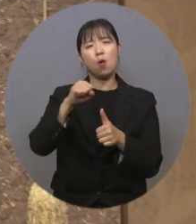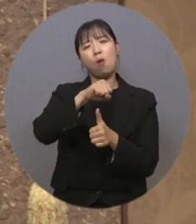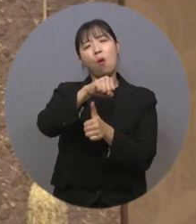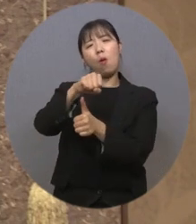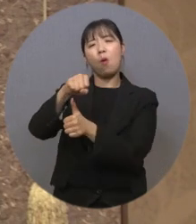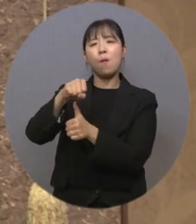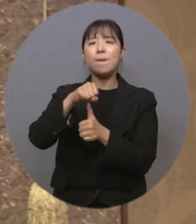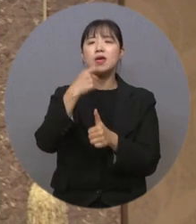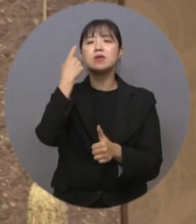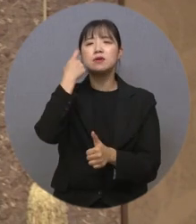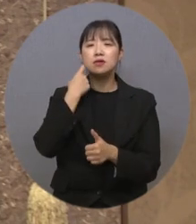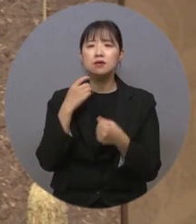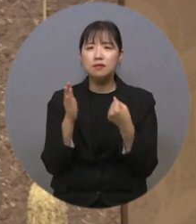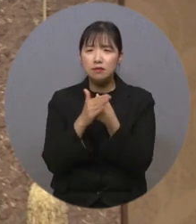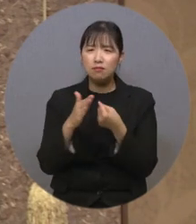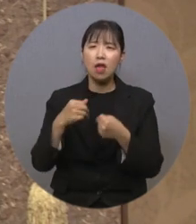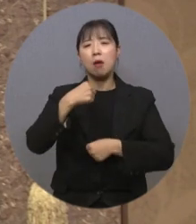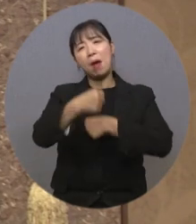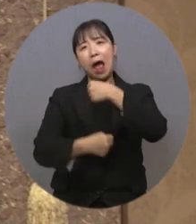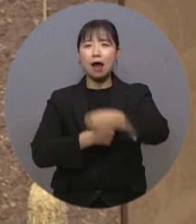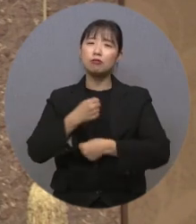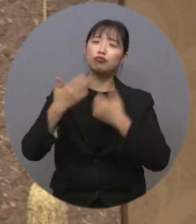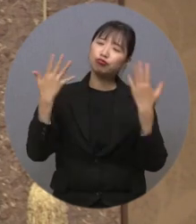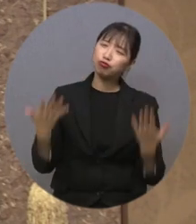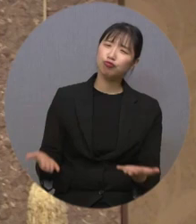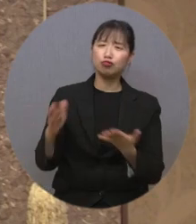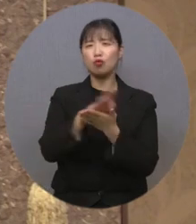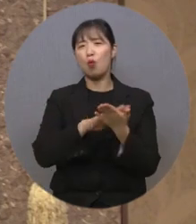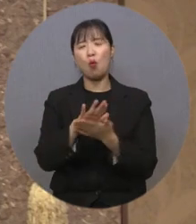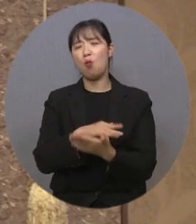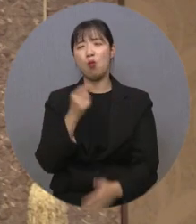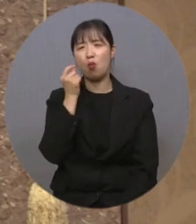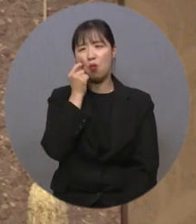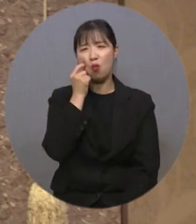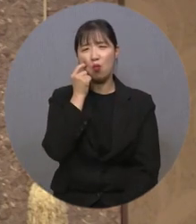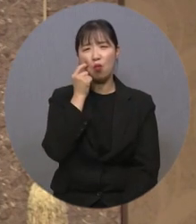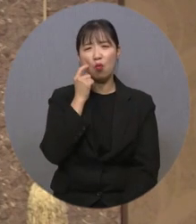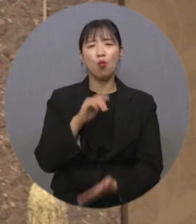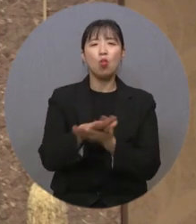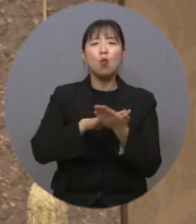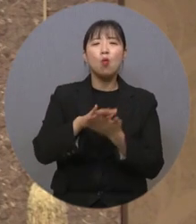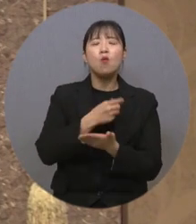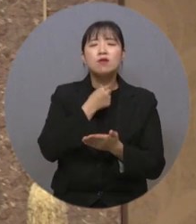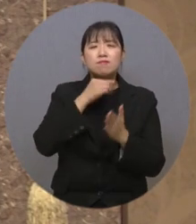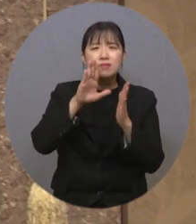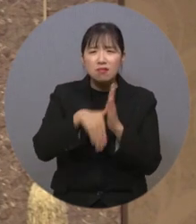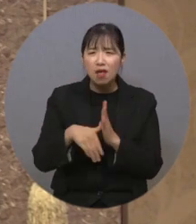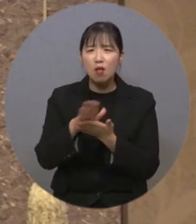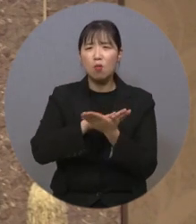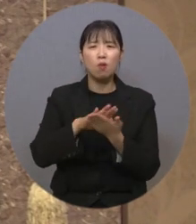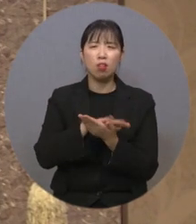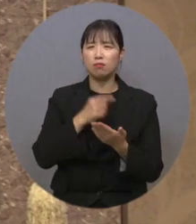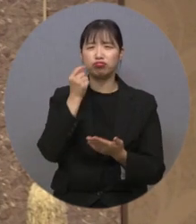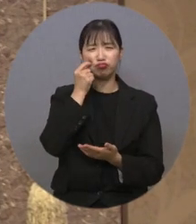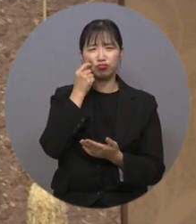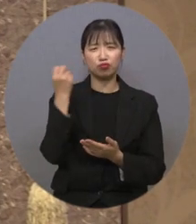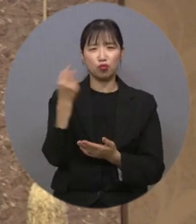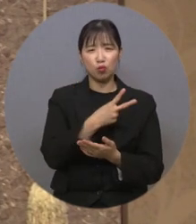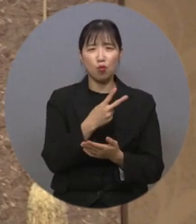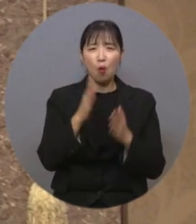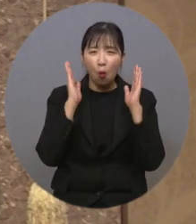보니까 마음껏 쉬고 싶을 때 쉬지 못해요. 놀고 싶을 때 또 놀지 못합니다. 그리고